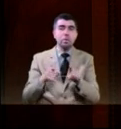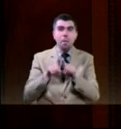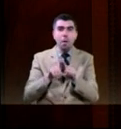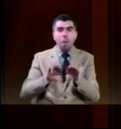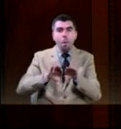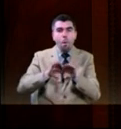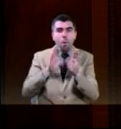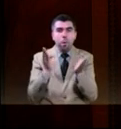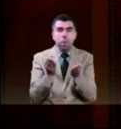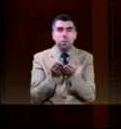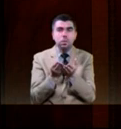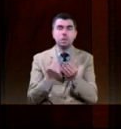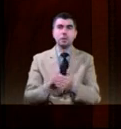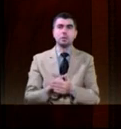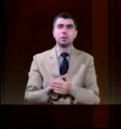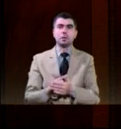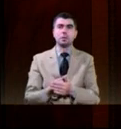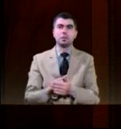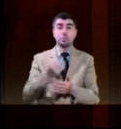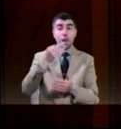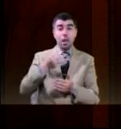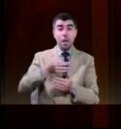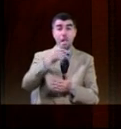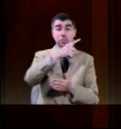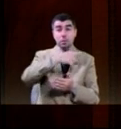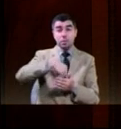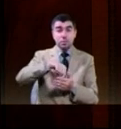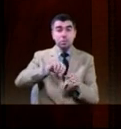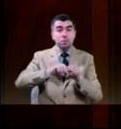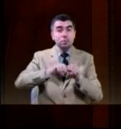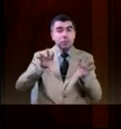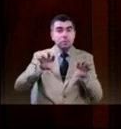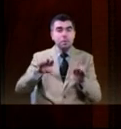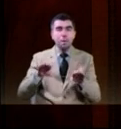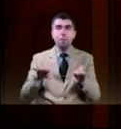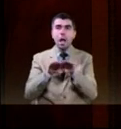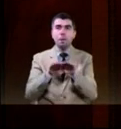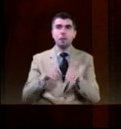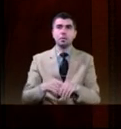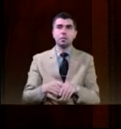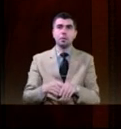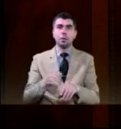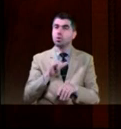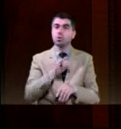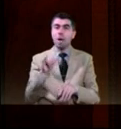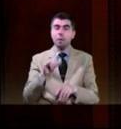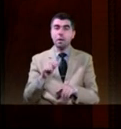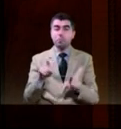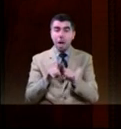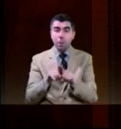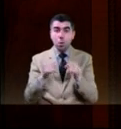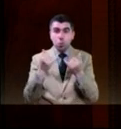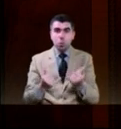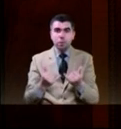ذلك يعني مجديا ويبقى نافعا، وإلا رحنا ما غنديروش الإصلاح الإخوان